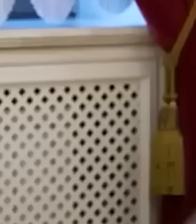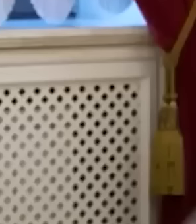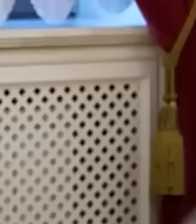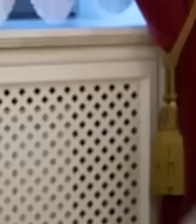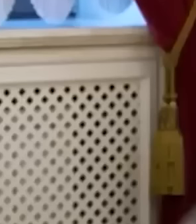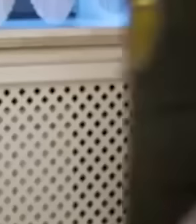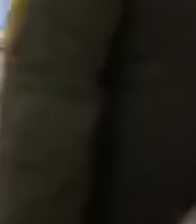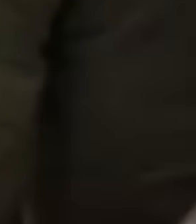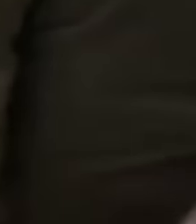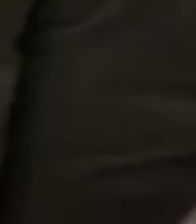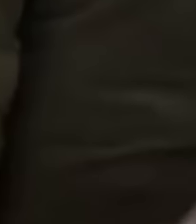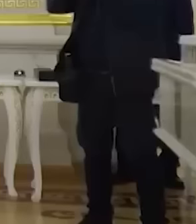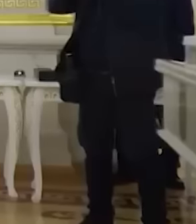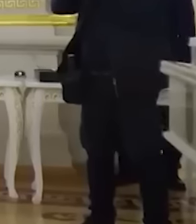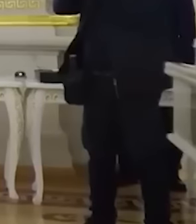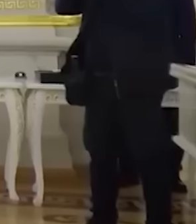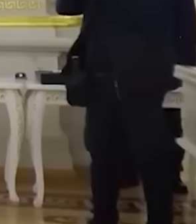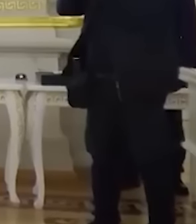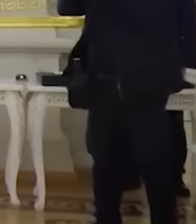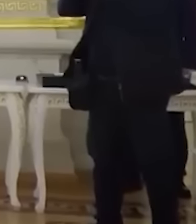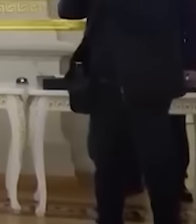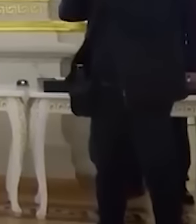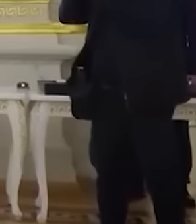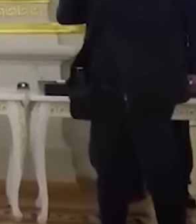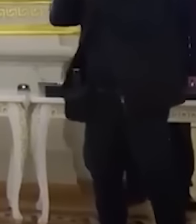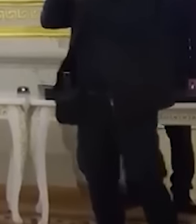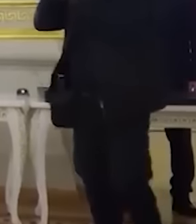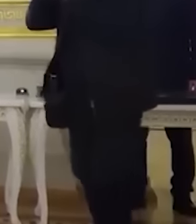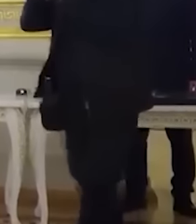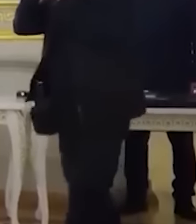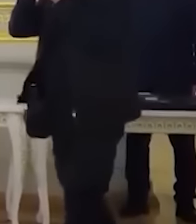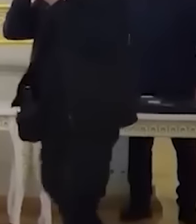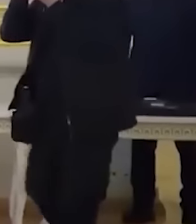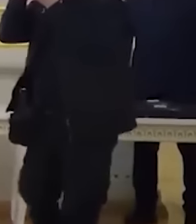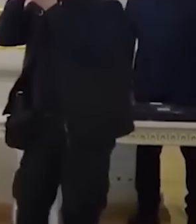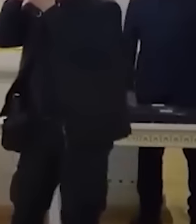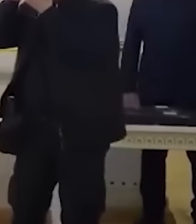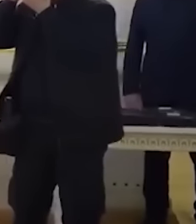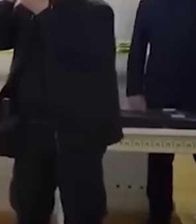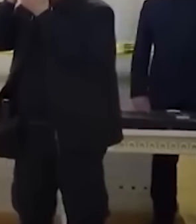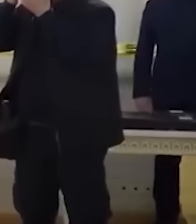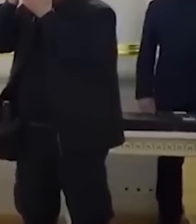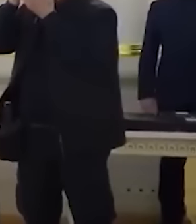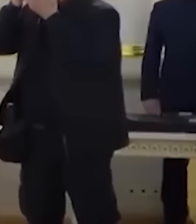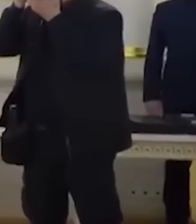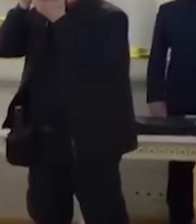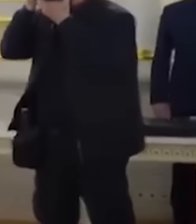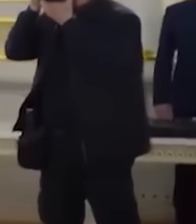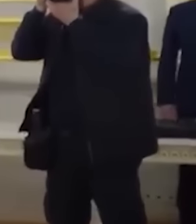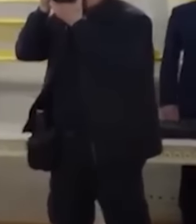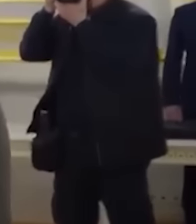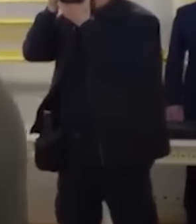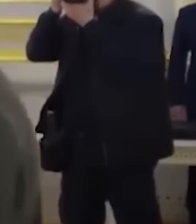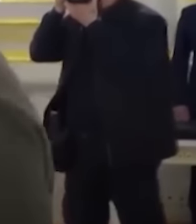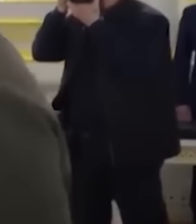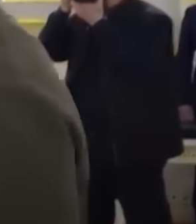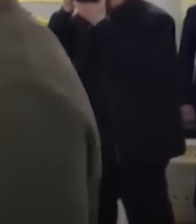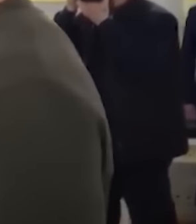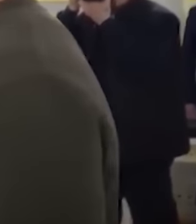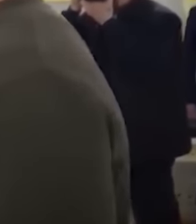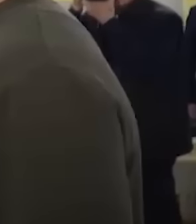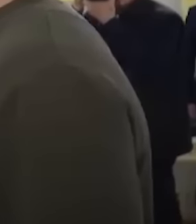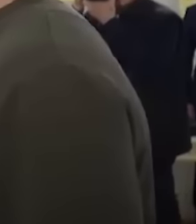Ռուսաստանը գրոհում է Ուկրաինան կադրային փոփոխություններ անում։ Զելենսկին ազգային հերոսի կոչում է տալիս Զինուժի գլխավոր հրամանատարին, որին պաշտոնից ազատել